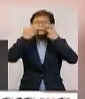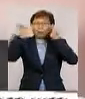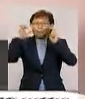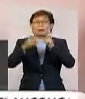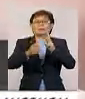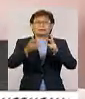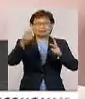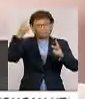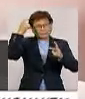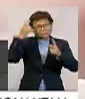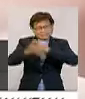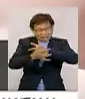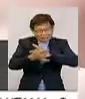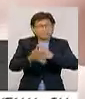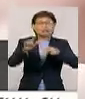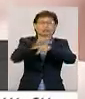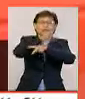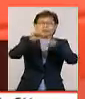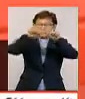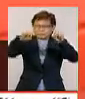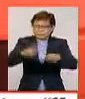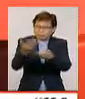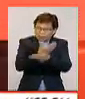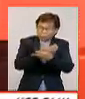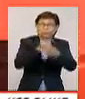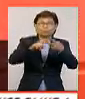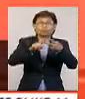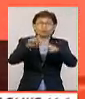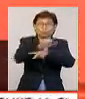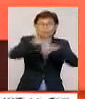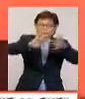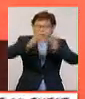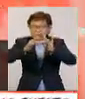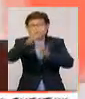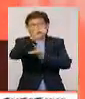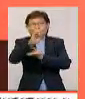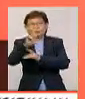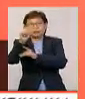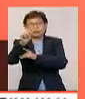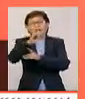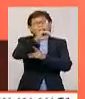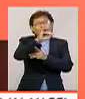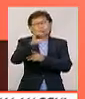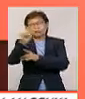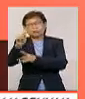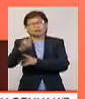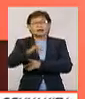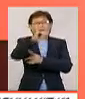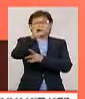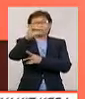segi berfikir secara teknikal, mengguna sistem-sistem baru, mengguna internet, IoT ataupun